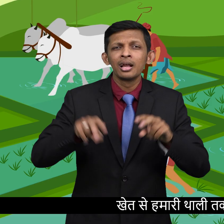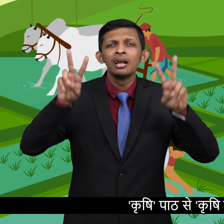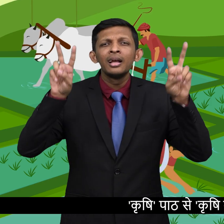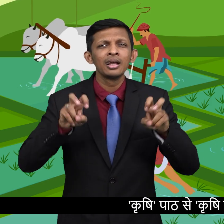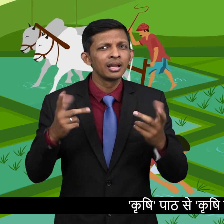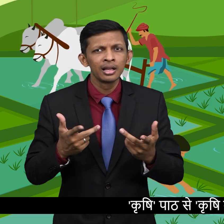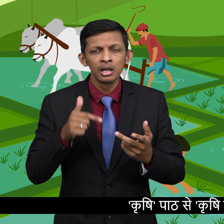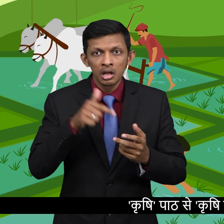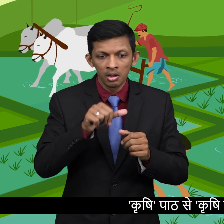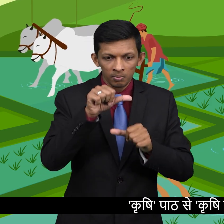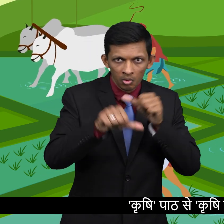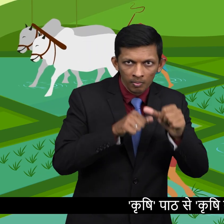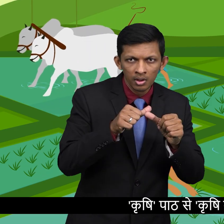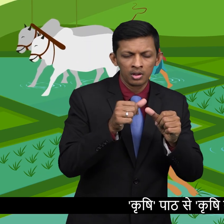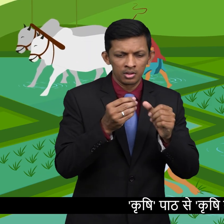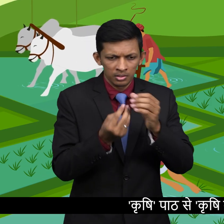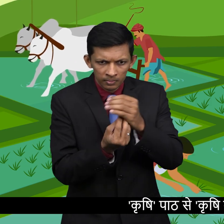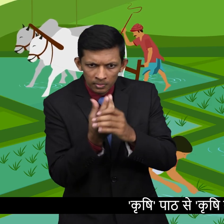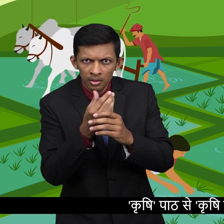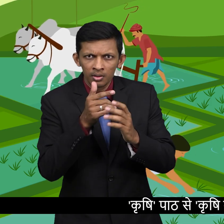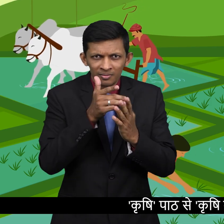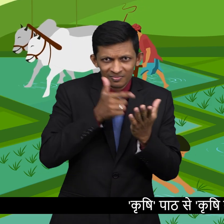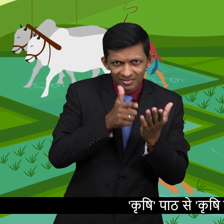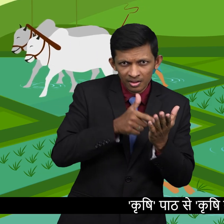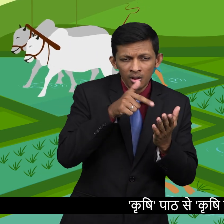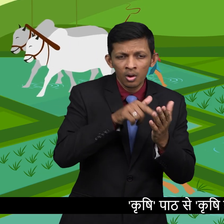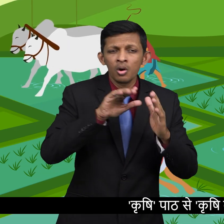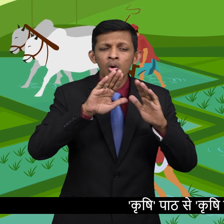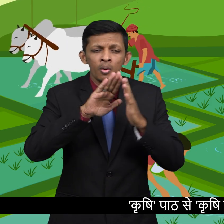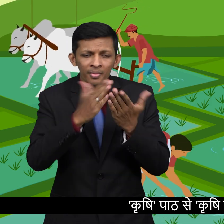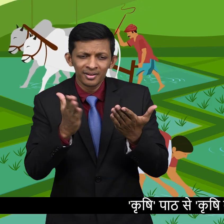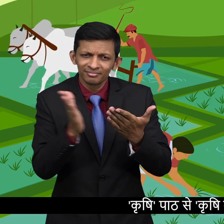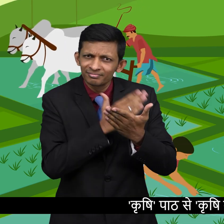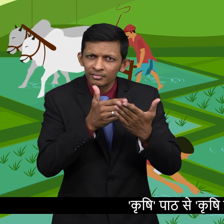में कृषि पाठ से कृषि के चरण नामक विषय शुरू करें।